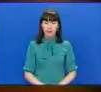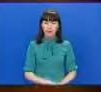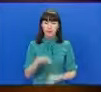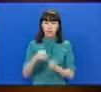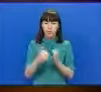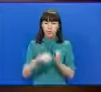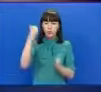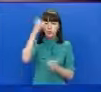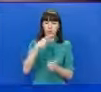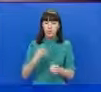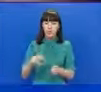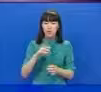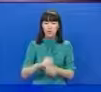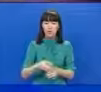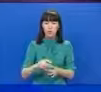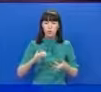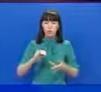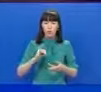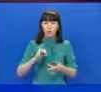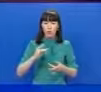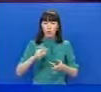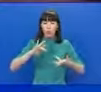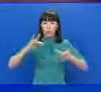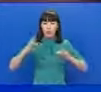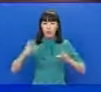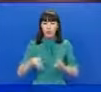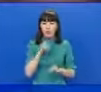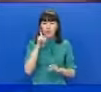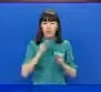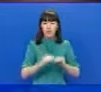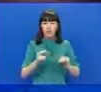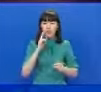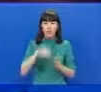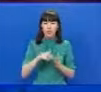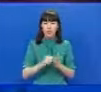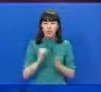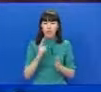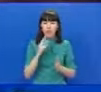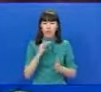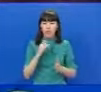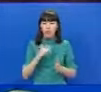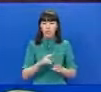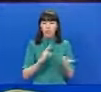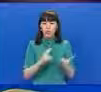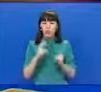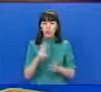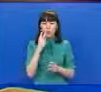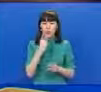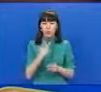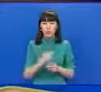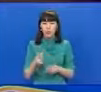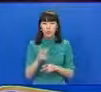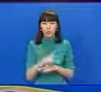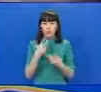2016 жылдың 23 қаңтарында YouTube желісінде кәмелет жасына толмаған жасөспірімнің Шымкенттегі Ақжол кафесінде мас адам секілді билеген видео жарық